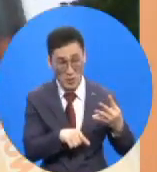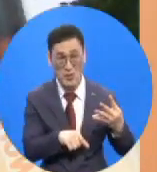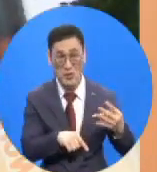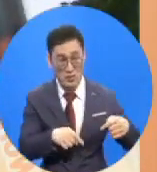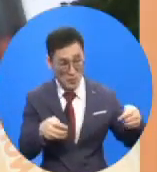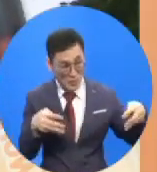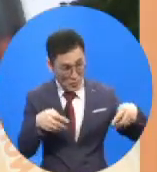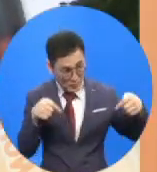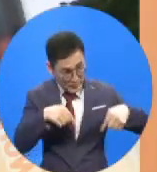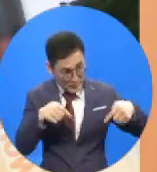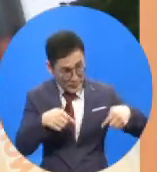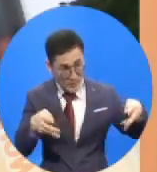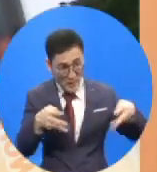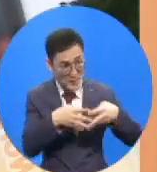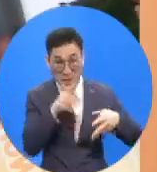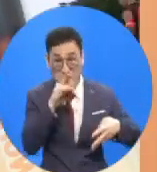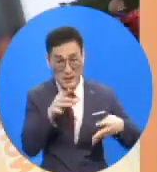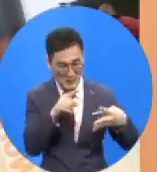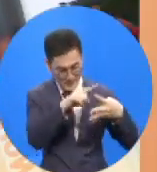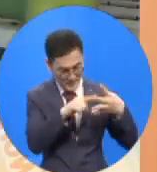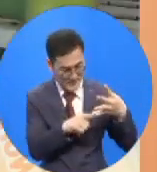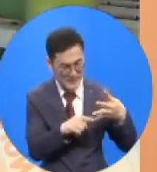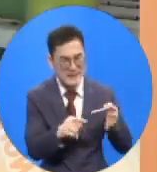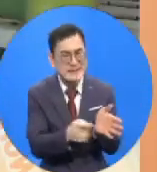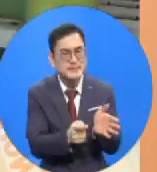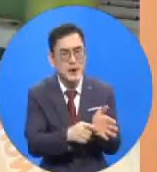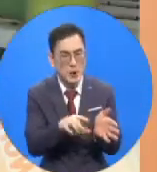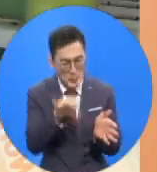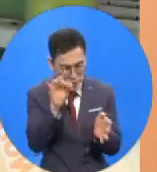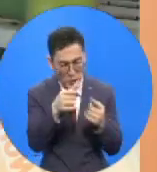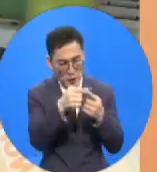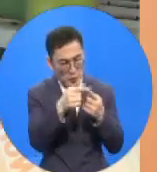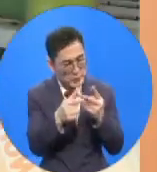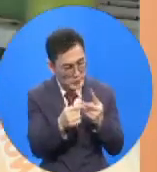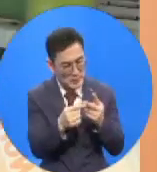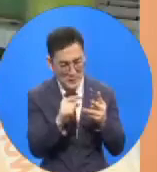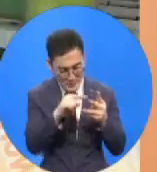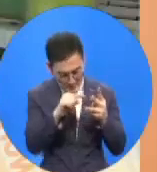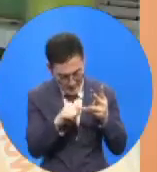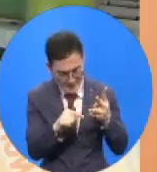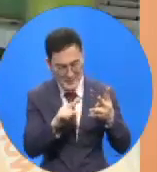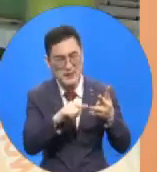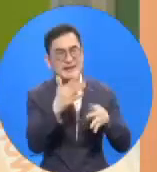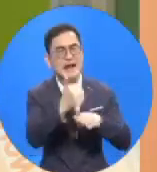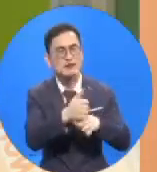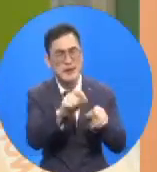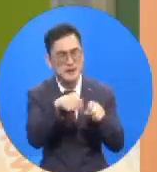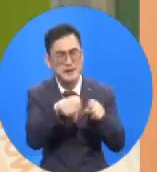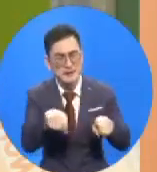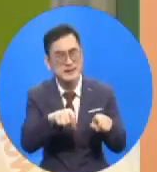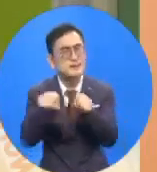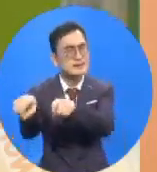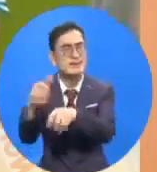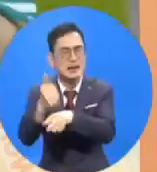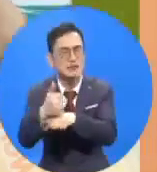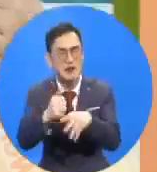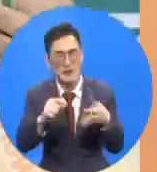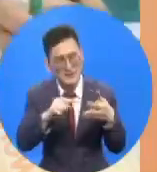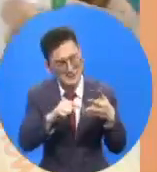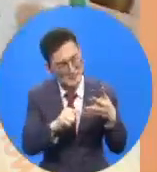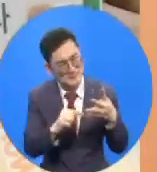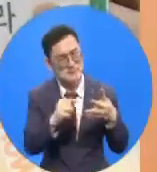정책으로 분리해서 빨리 할 수 있는 것과 할 수 있는 것 그 다음에 이건 정말 먼 들에 이야기니까